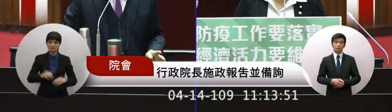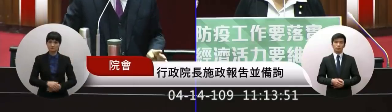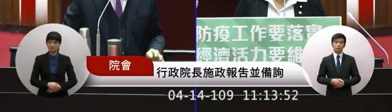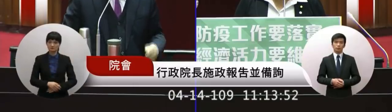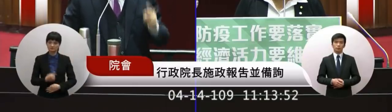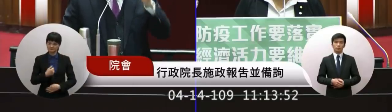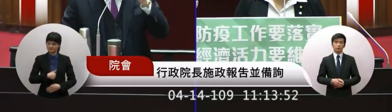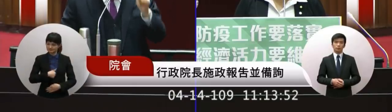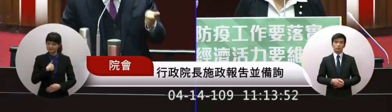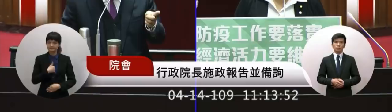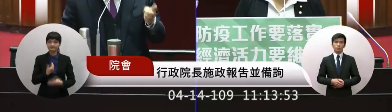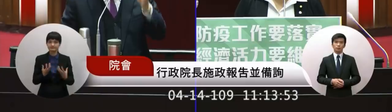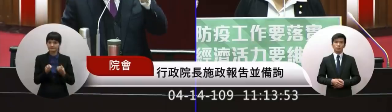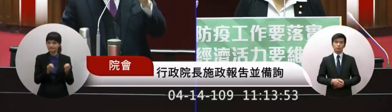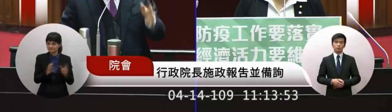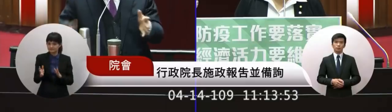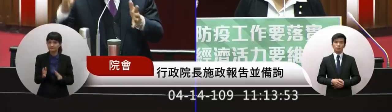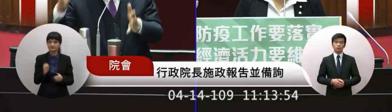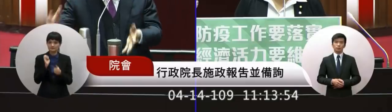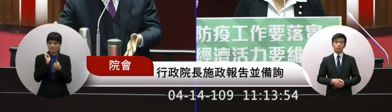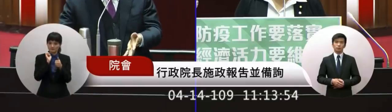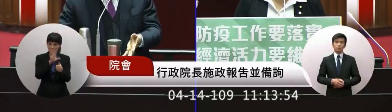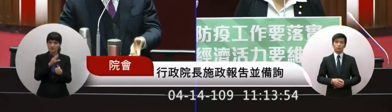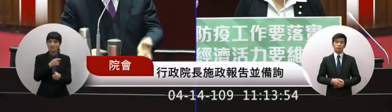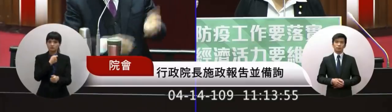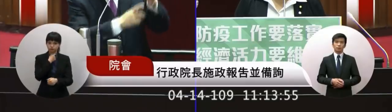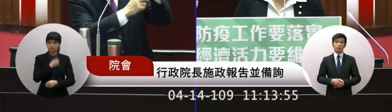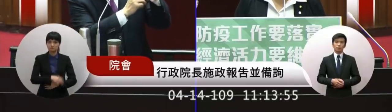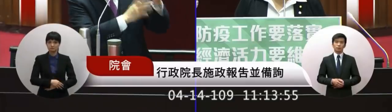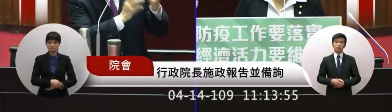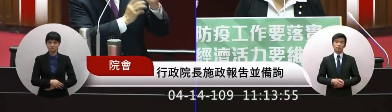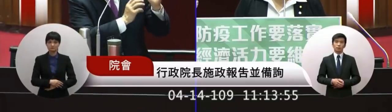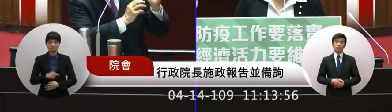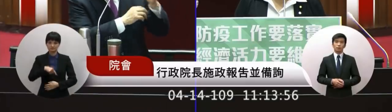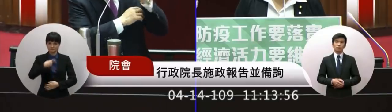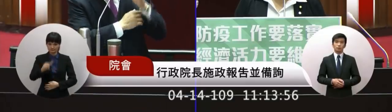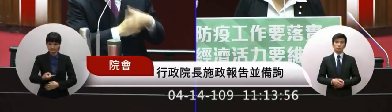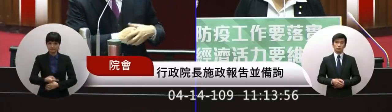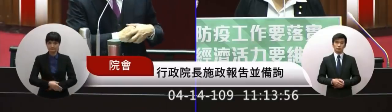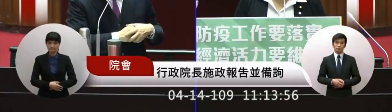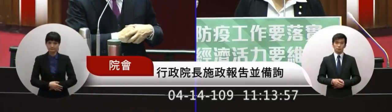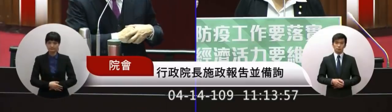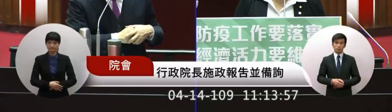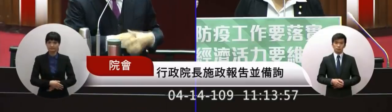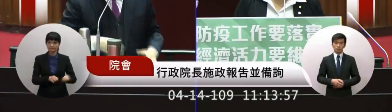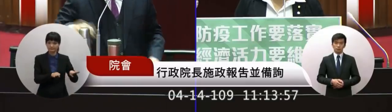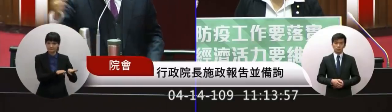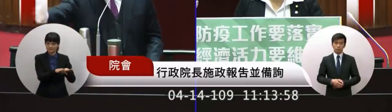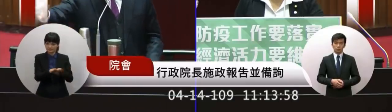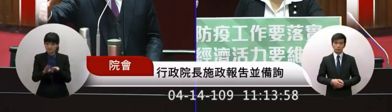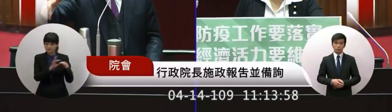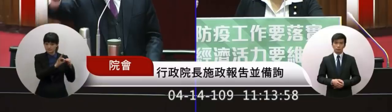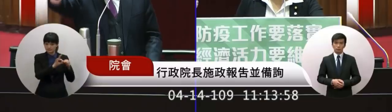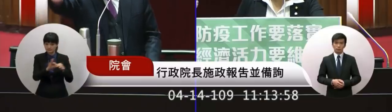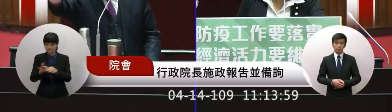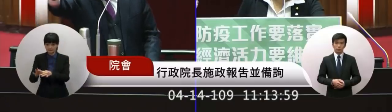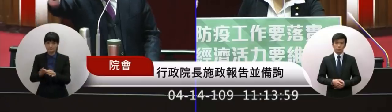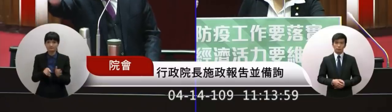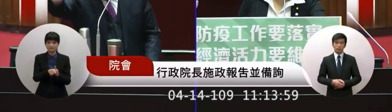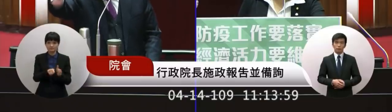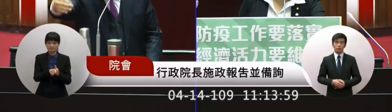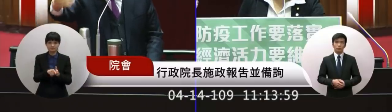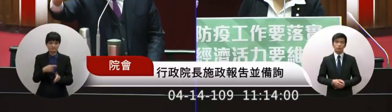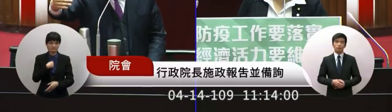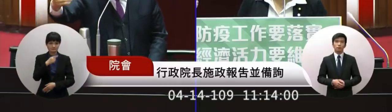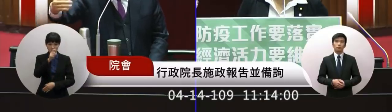責是不得意現在我們有進一步說接下來的年價是希望大家